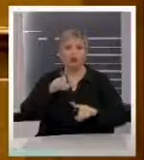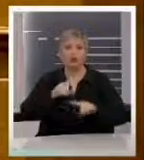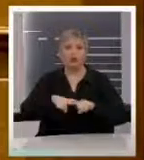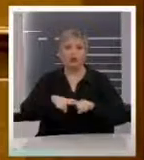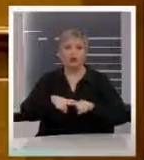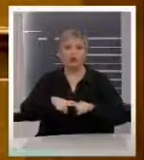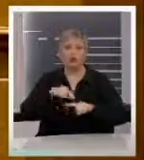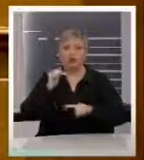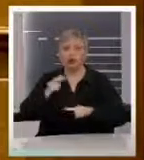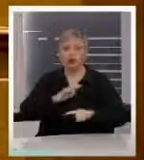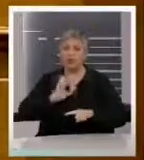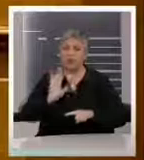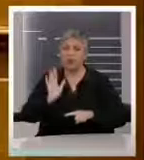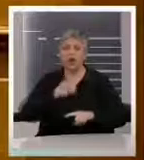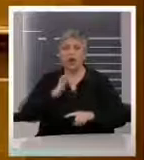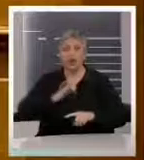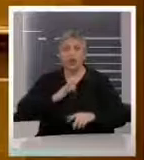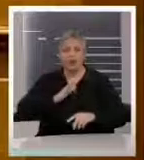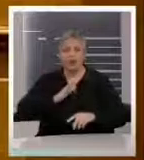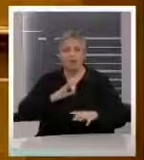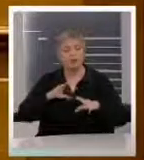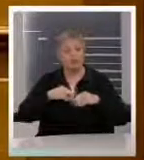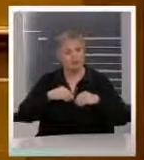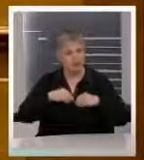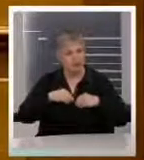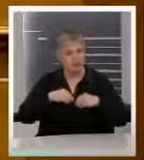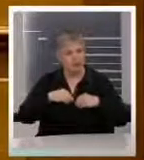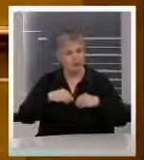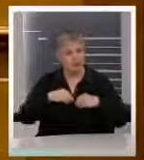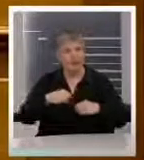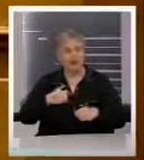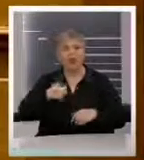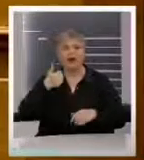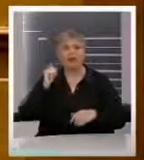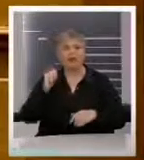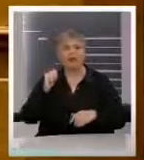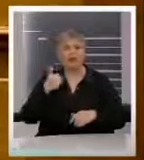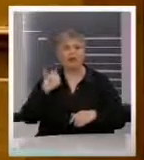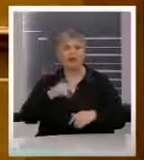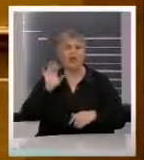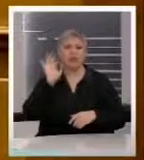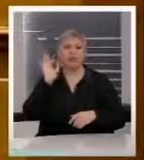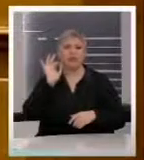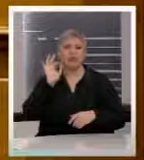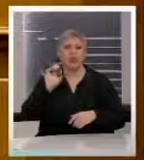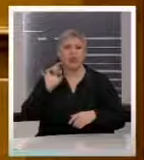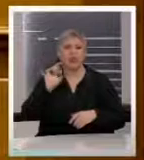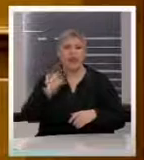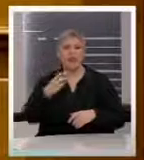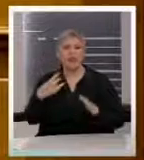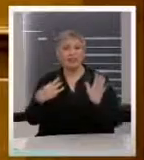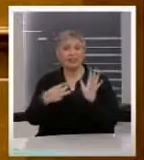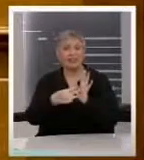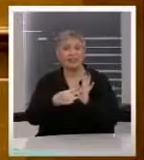αναδιοργάνωση εθνοφυλακής. Εχθές στη Θεσσαλονίκη, 3.000 από αυτούς ήρθαν στην τελετή λήξης του έτους της